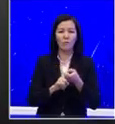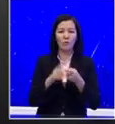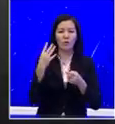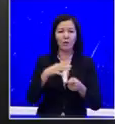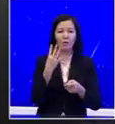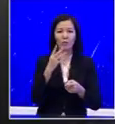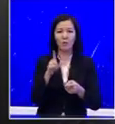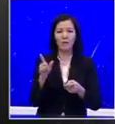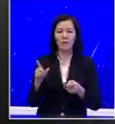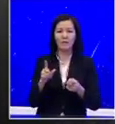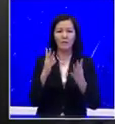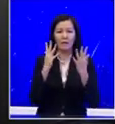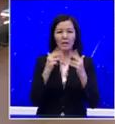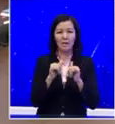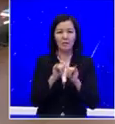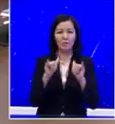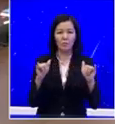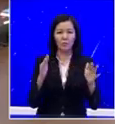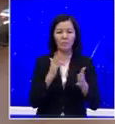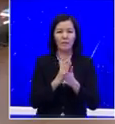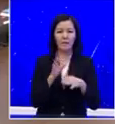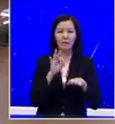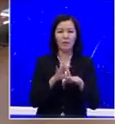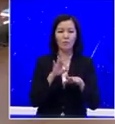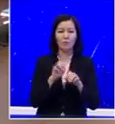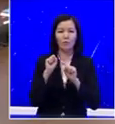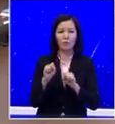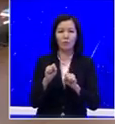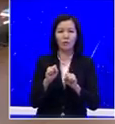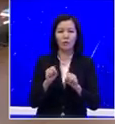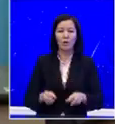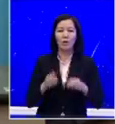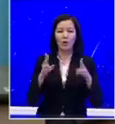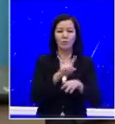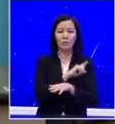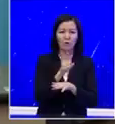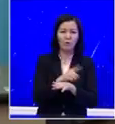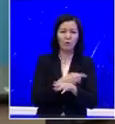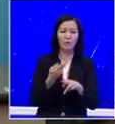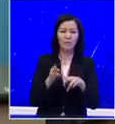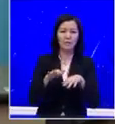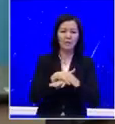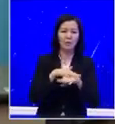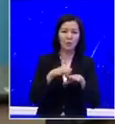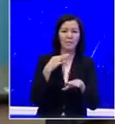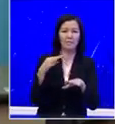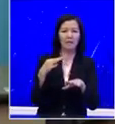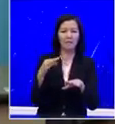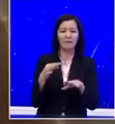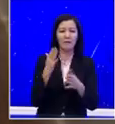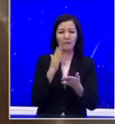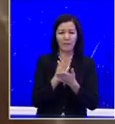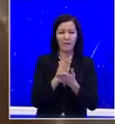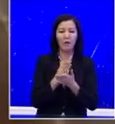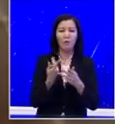44 адам. Саны күннен күнге өсіп барады. Індетті ауыздықтаудың бірден бір жолы қауіпсіздікті күшейту. Десе де тұрғындардың салғырттығы әлі де